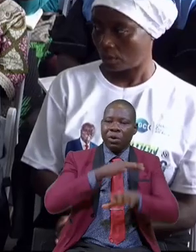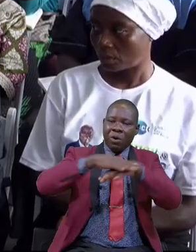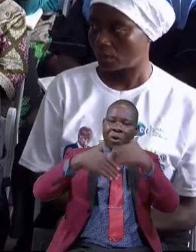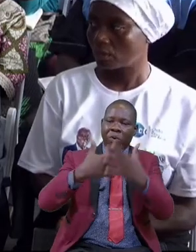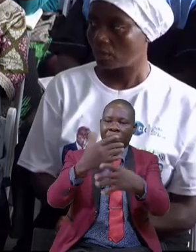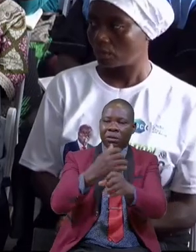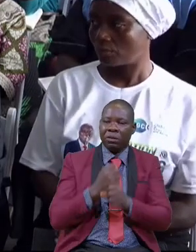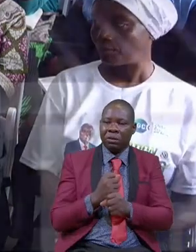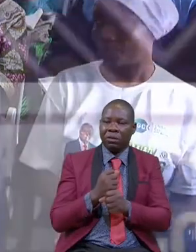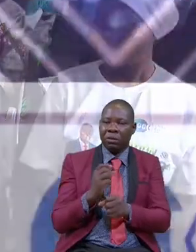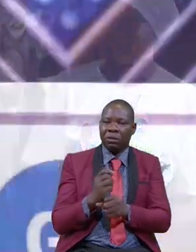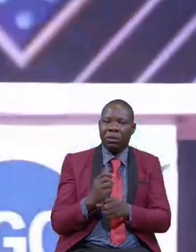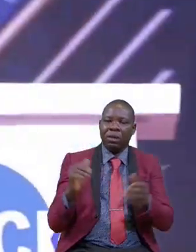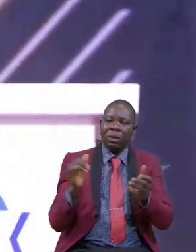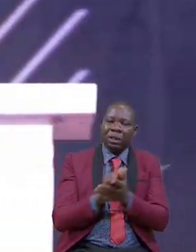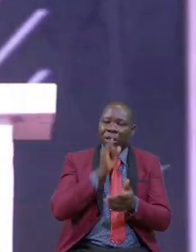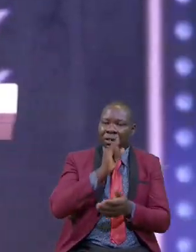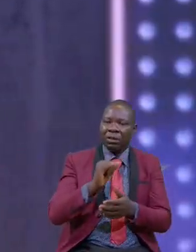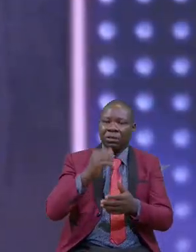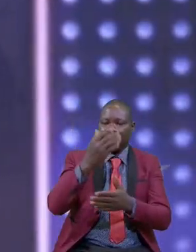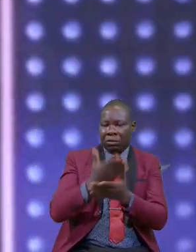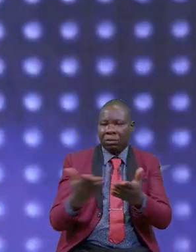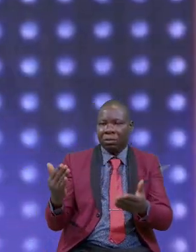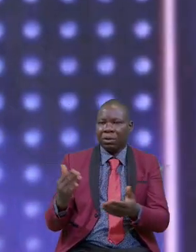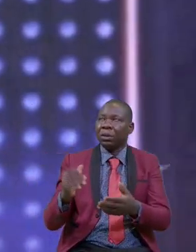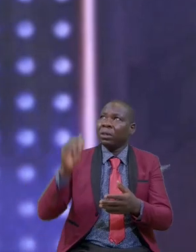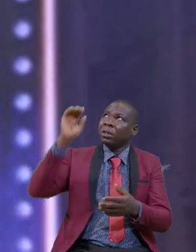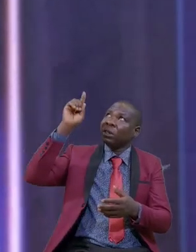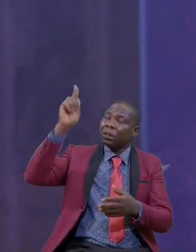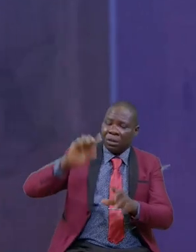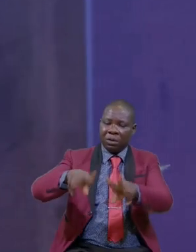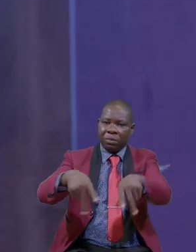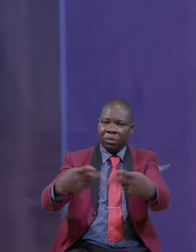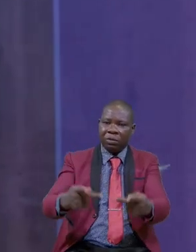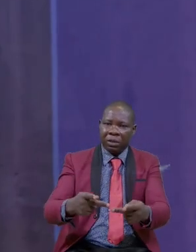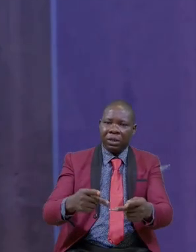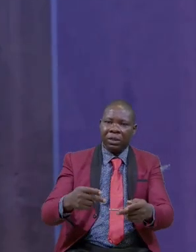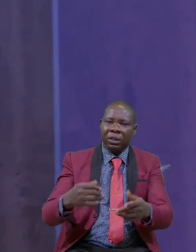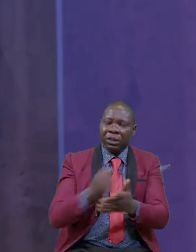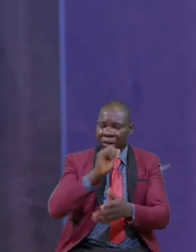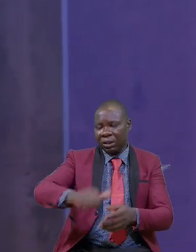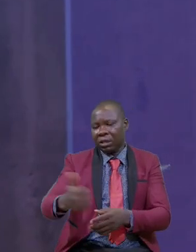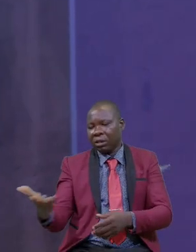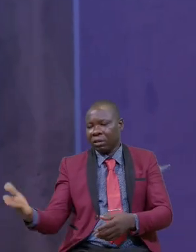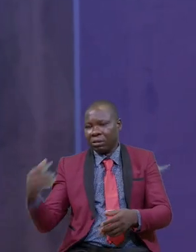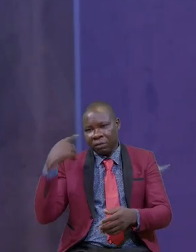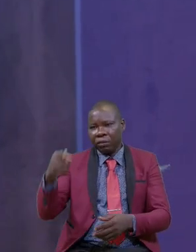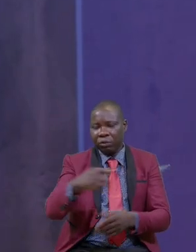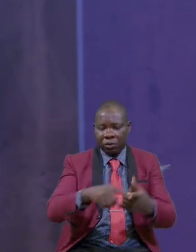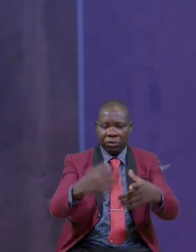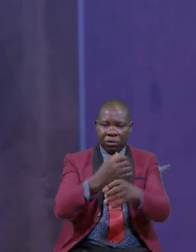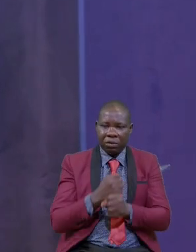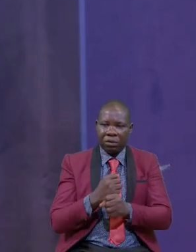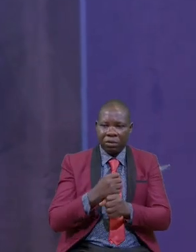it's something maintenant, il y a quelque chose qu'il a pourvu. It's another thing et autre for you chose to receive, que tu reçoives. For you to receive pour